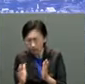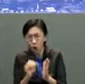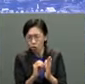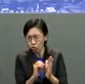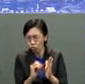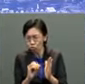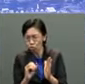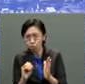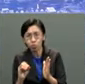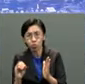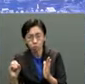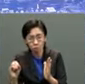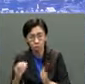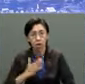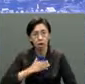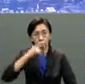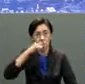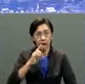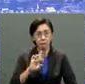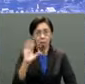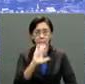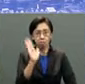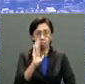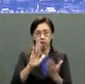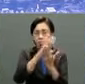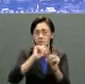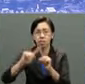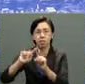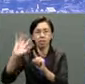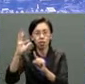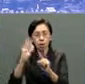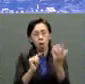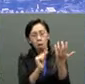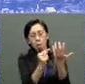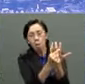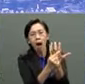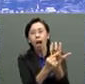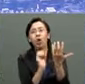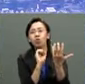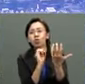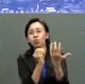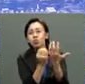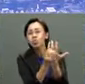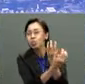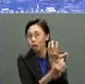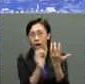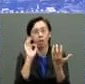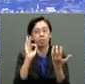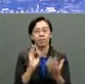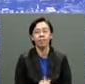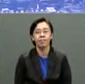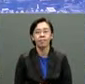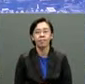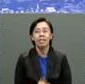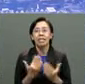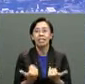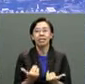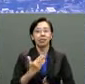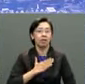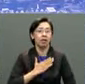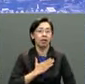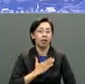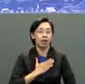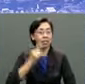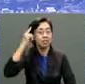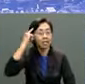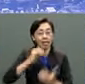านเดียวก็ไม่ได้ต้องศูนย์กันทั้งโลกด้วยเราถึงจะมั่นใจได้เพราะฉะนั้นณตอนนี้เนี่ยถึงแม้บ้